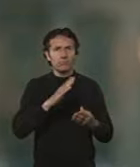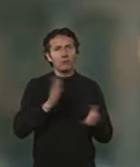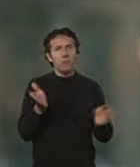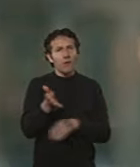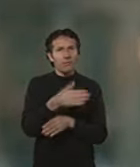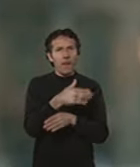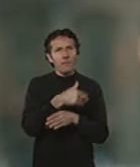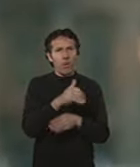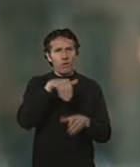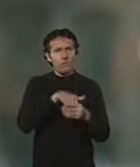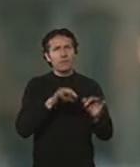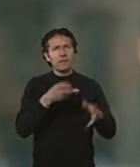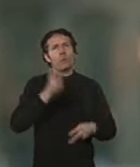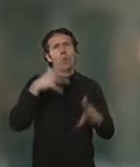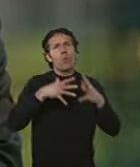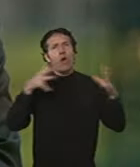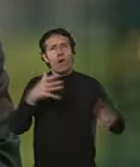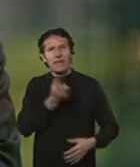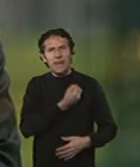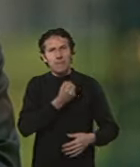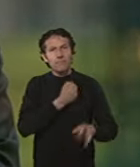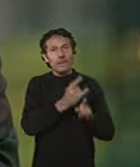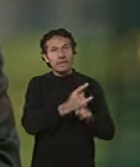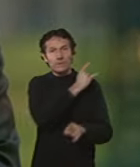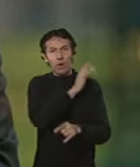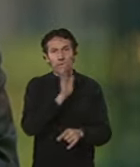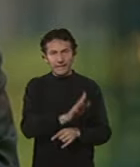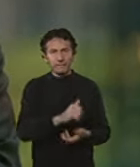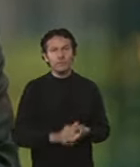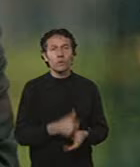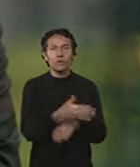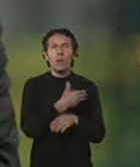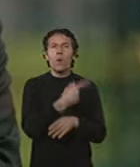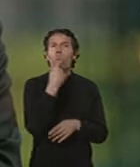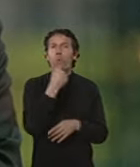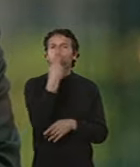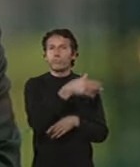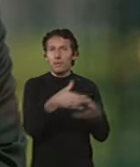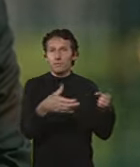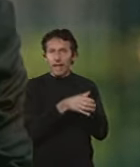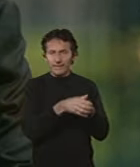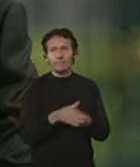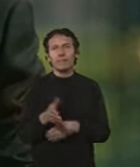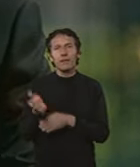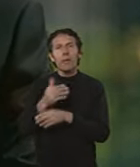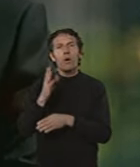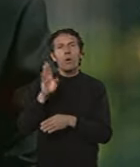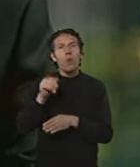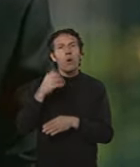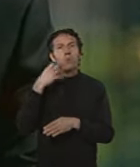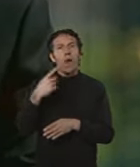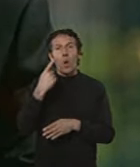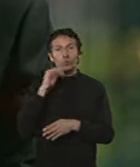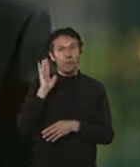parmi les plus grands crimes de l'histoire le drapeau rouge c'est le drapeau d'un parti le drapeau tricolor c'est le drapeau de la